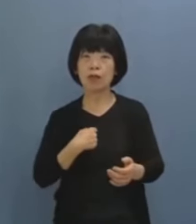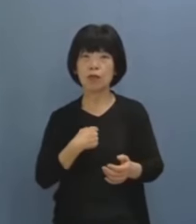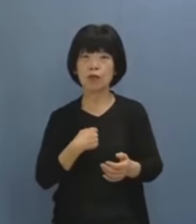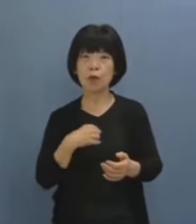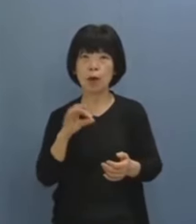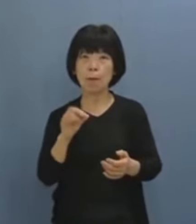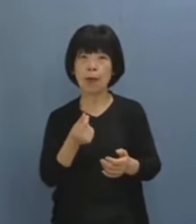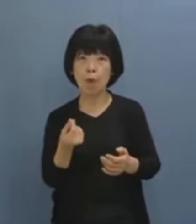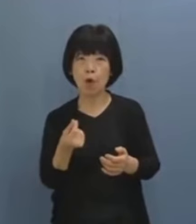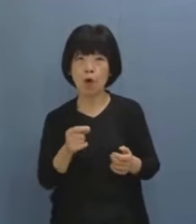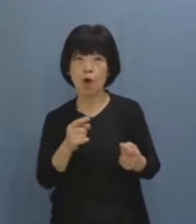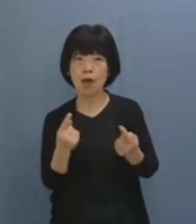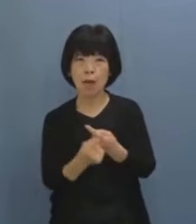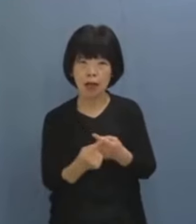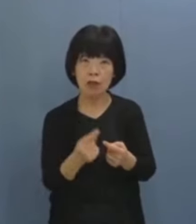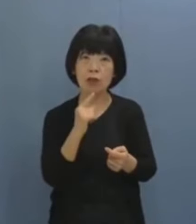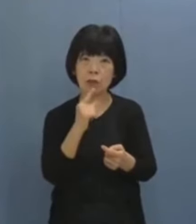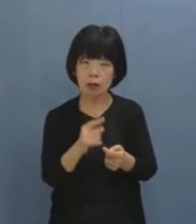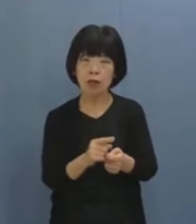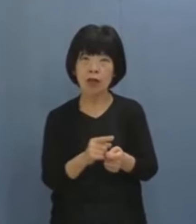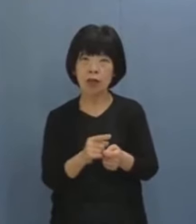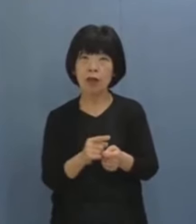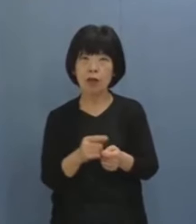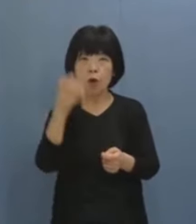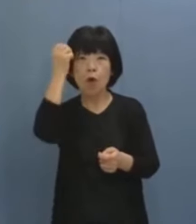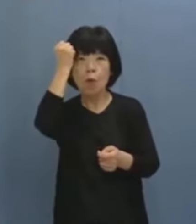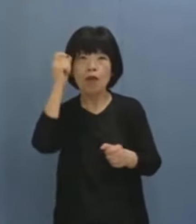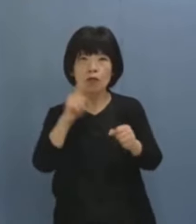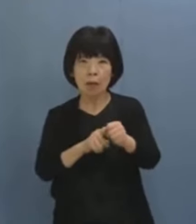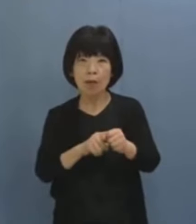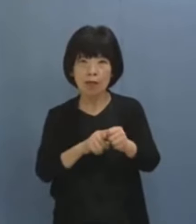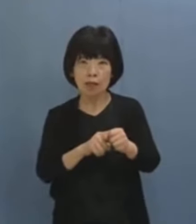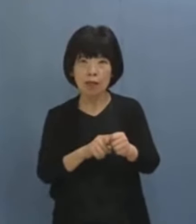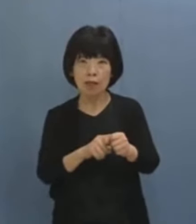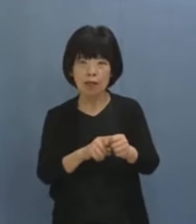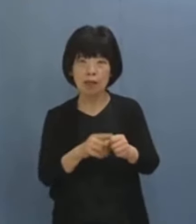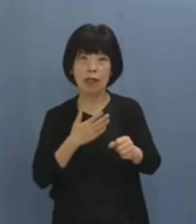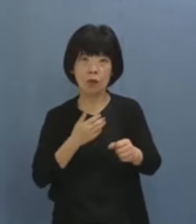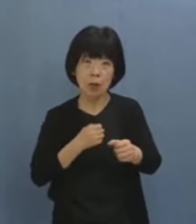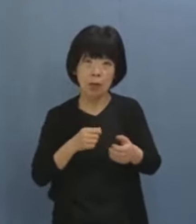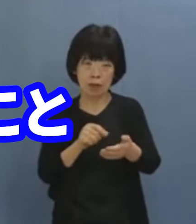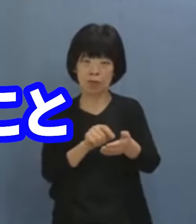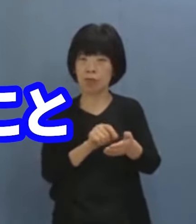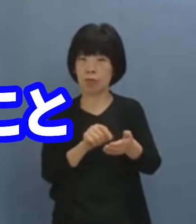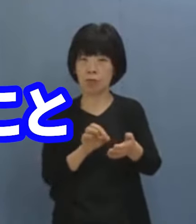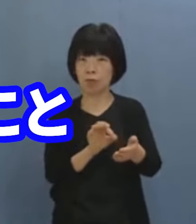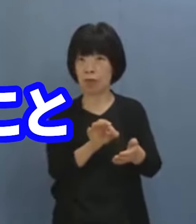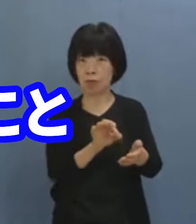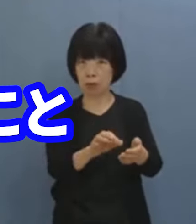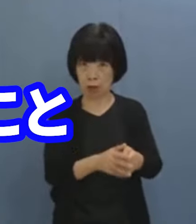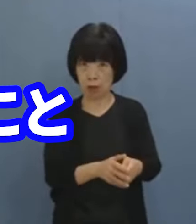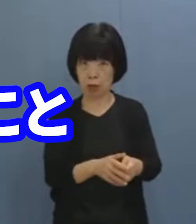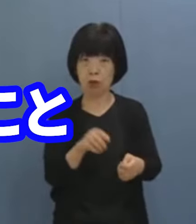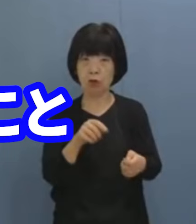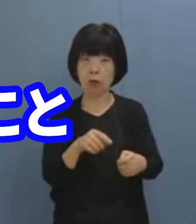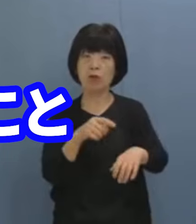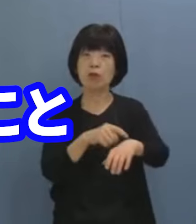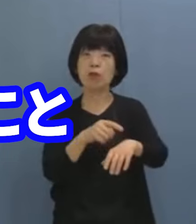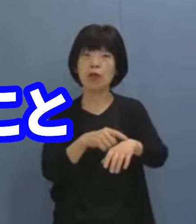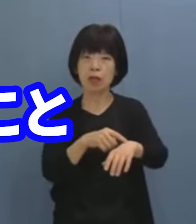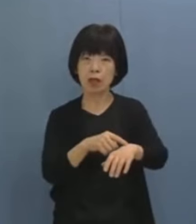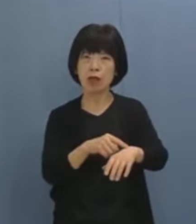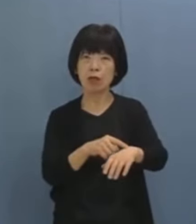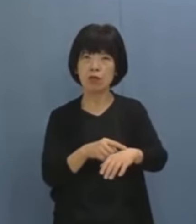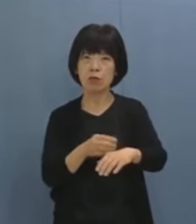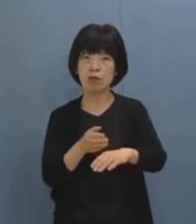ふうに思ってますけども、まあ、それが深夜含めて夜遅い時間帯にやったことも